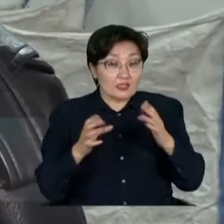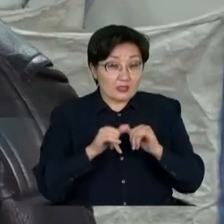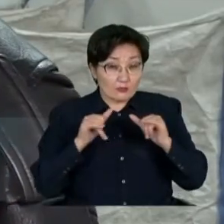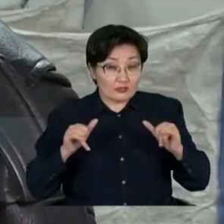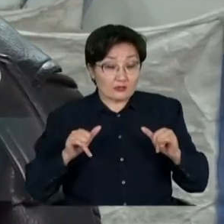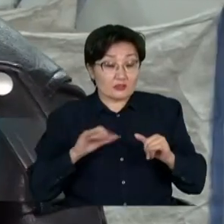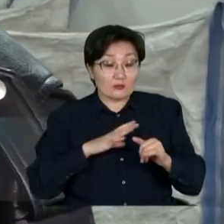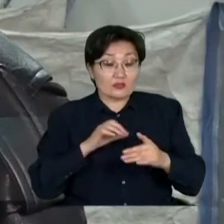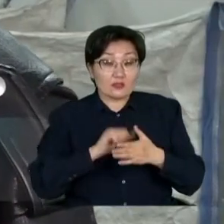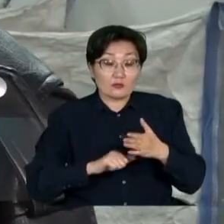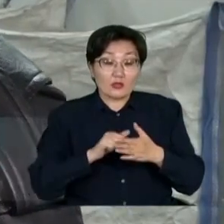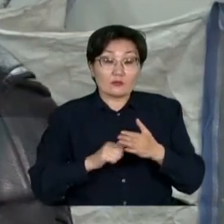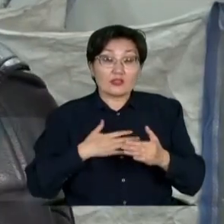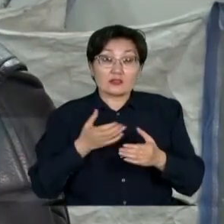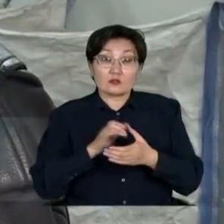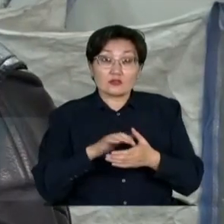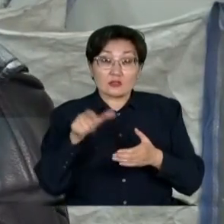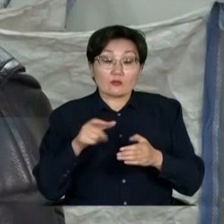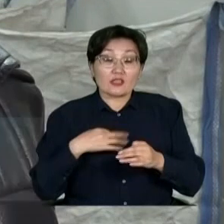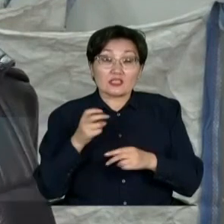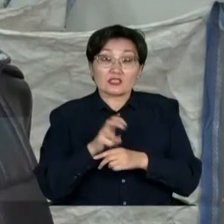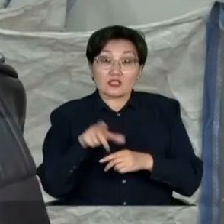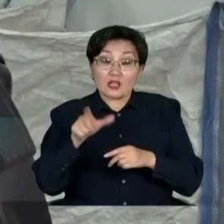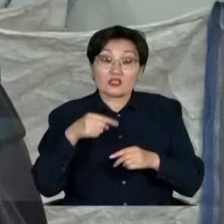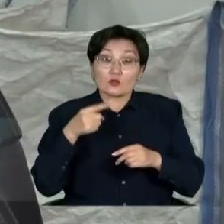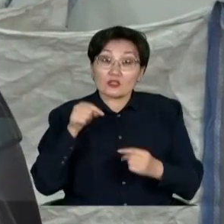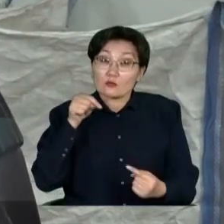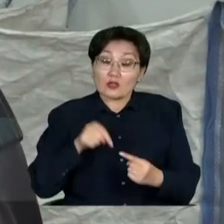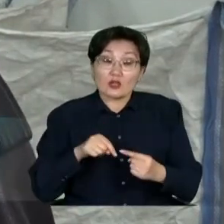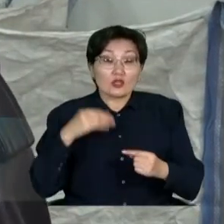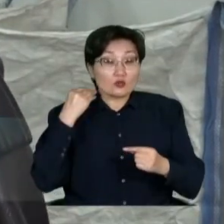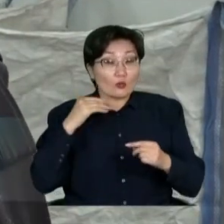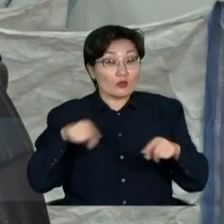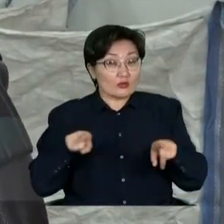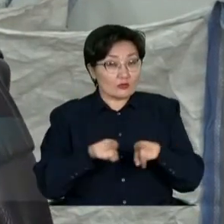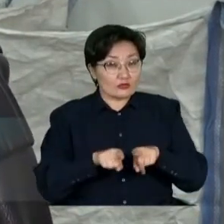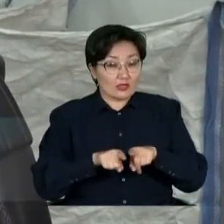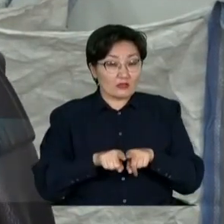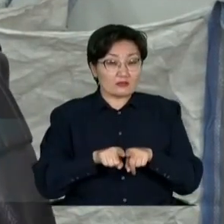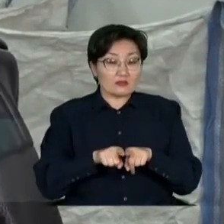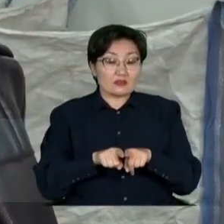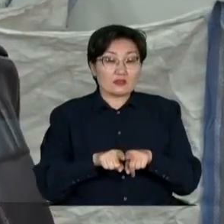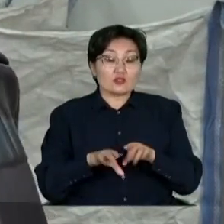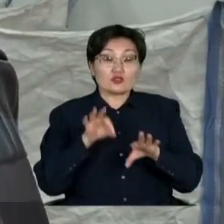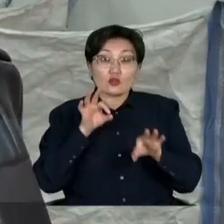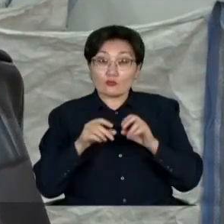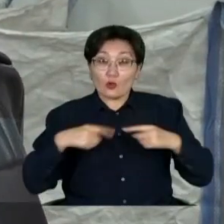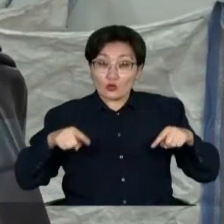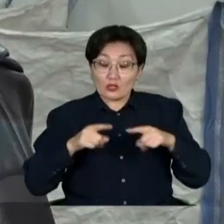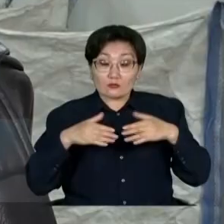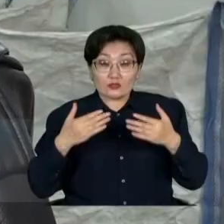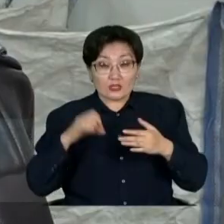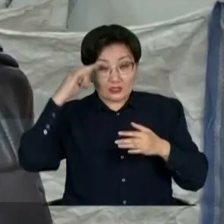мен таныстарым, яғни посетителдердің кейбірлерінің айтуы бойынша Турцияда да бұндай не жоқ әлі. Бұндай сұрыптау орталықтары жоқ.